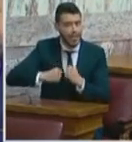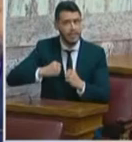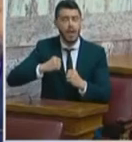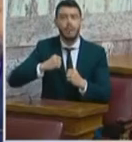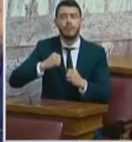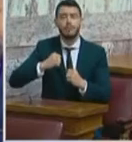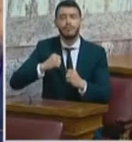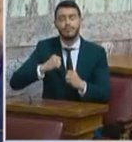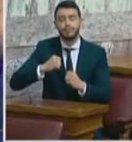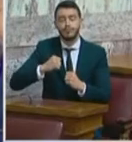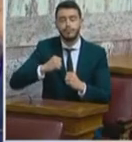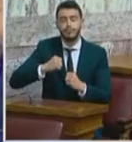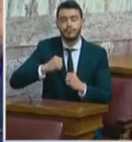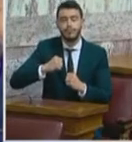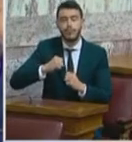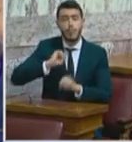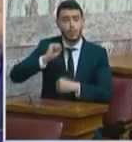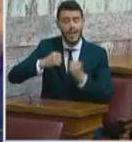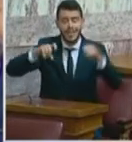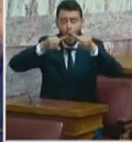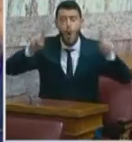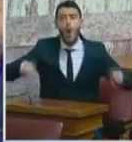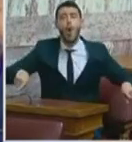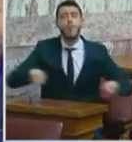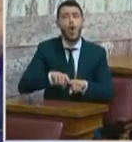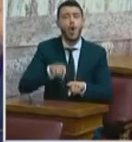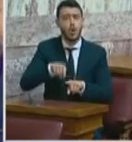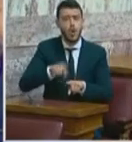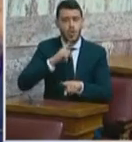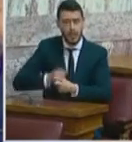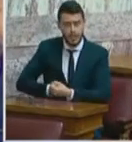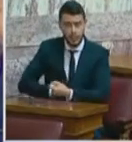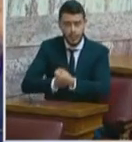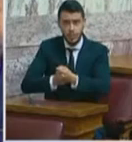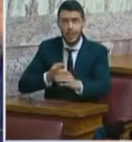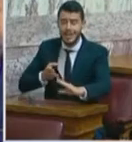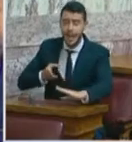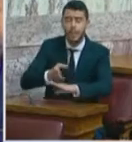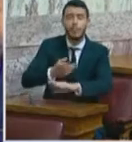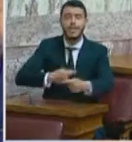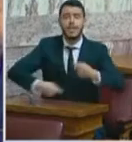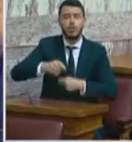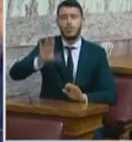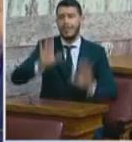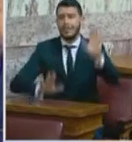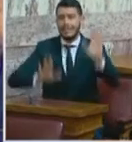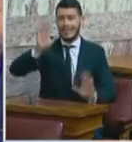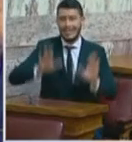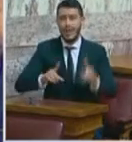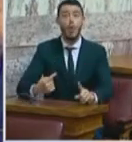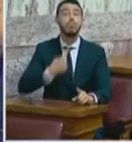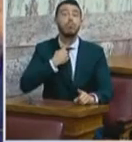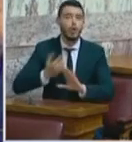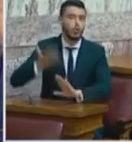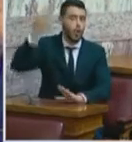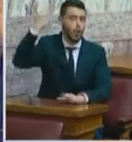αποκλιμακώνονται τα ομόλογα, έγινε μια προσπάθεια εξόδου στις αγορές. Και με το που έγινε αυτή η προσπάθεια αποτυχημένη, δοκιμαστική,